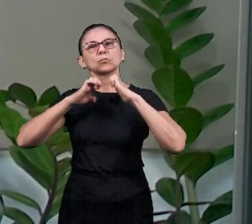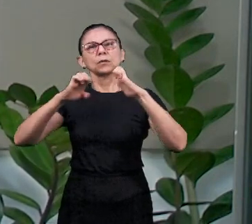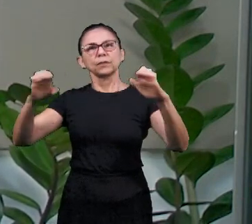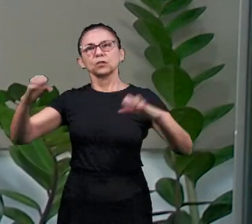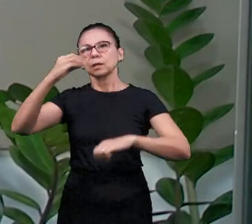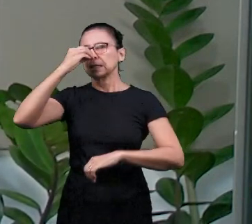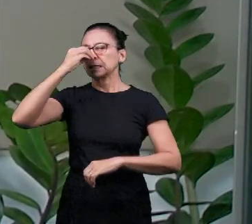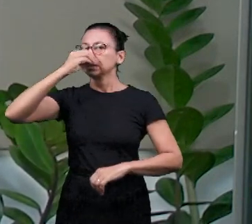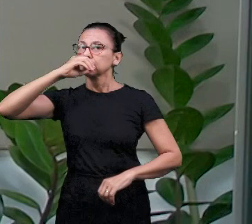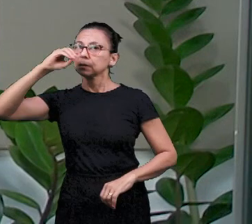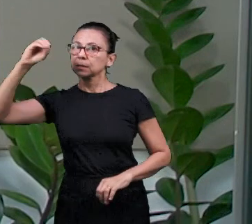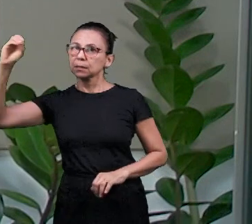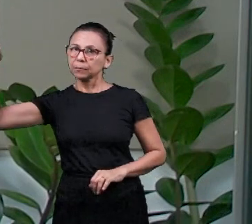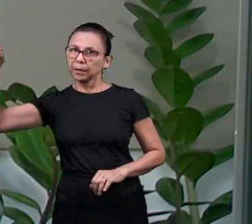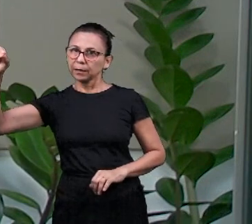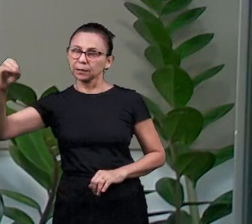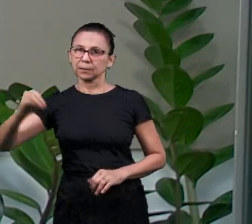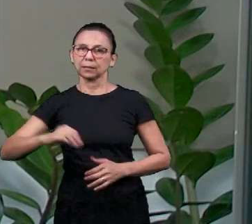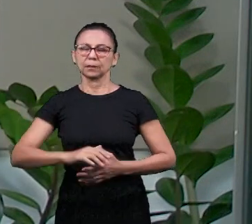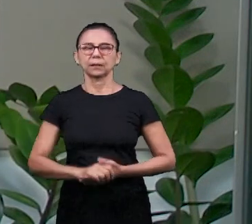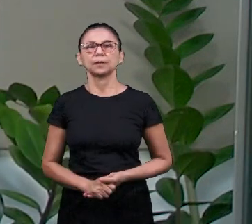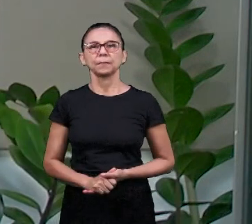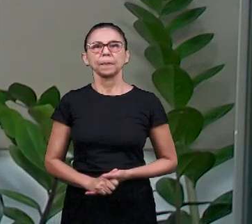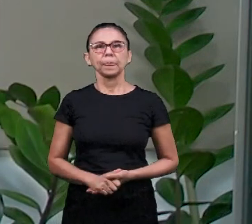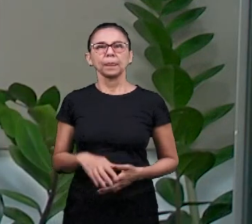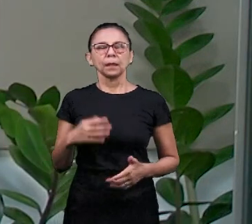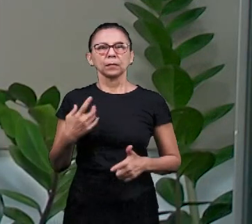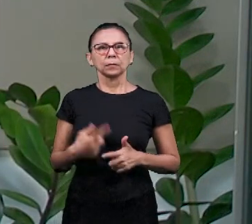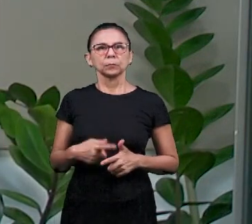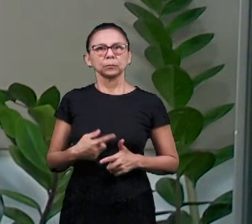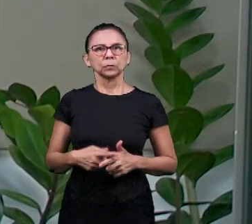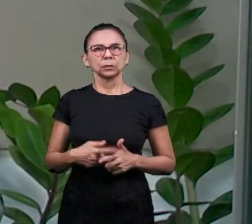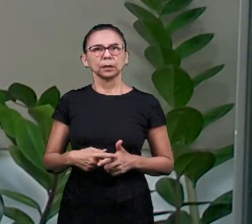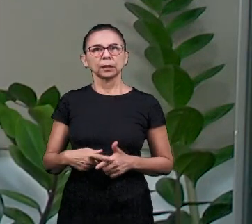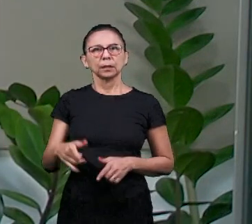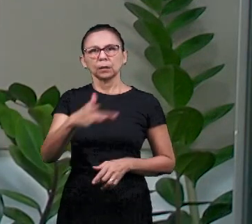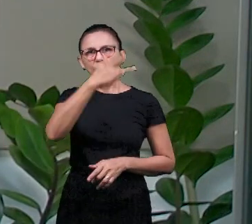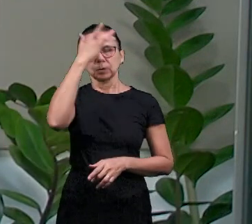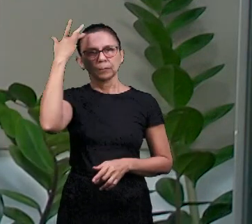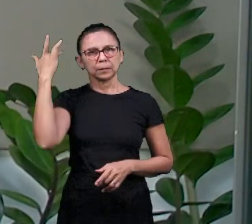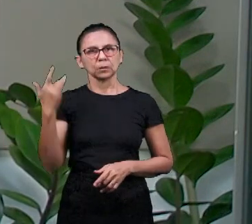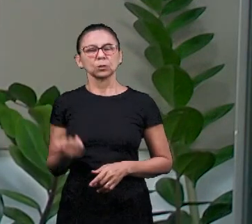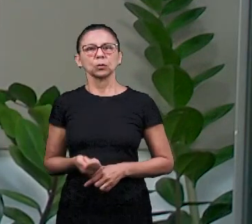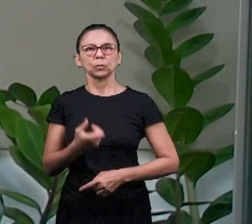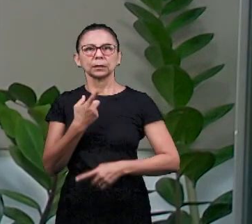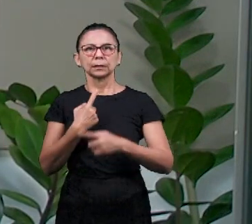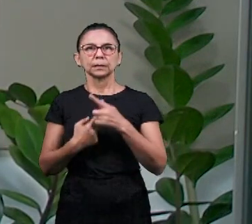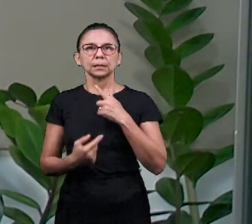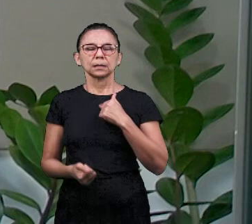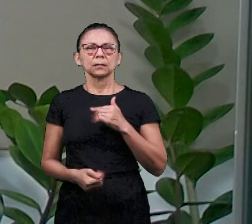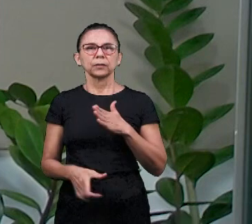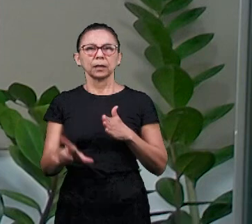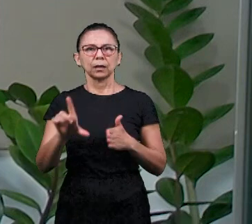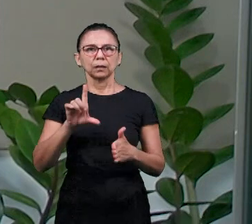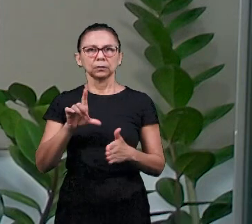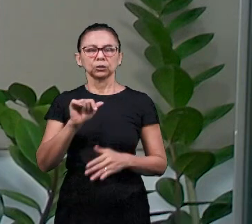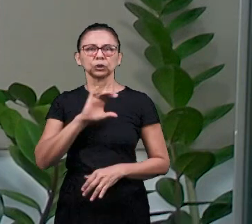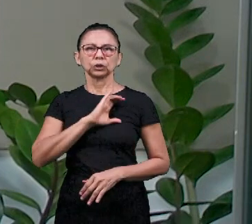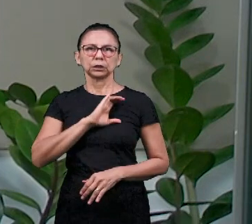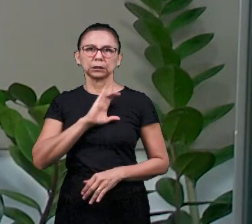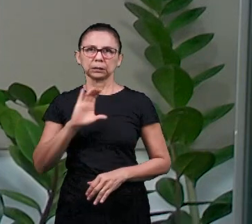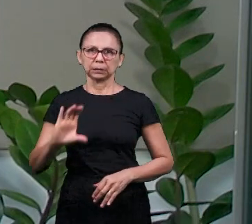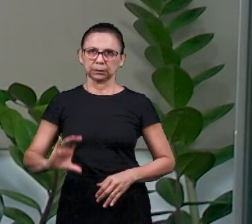de l'Antichrist. Je vais faire référence maintenant d'ici peu la parole, le mot Antichrist.